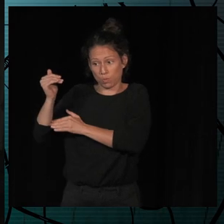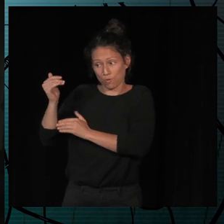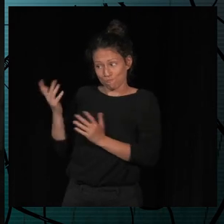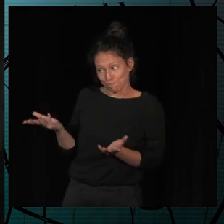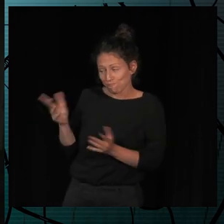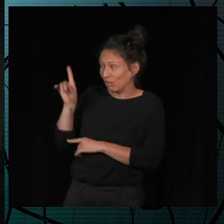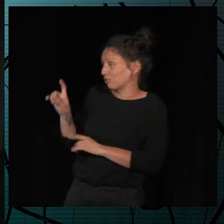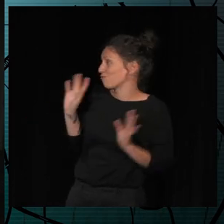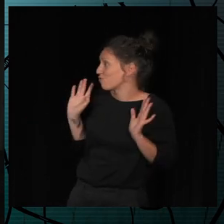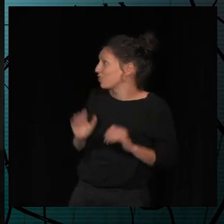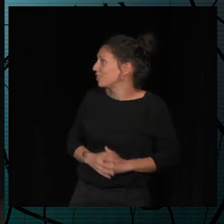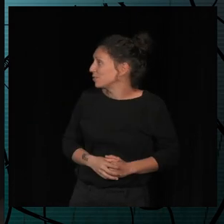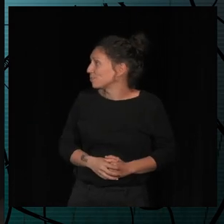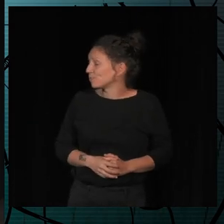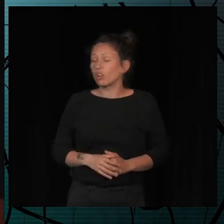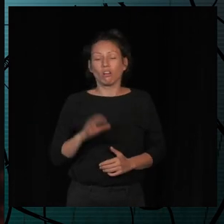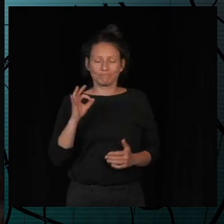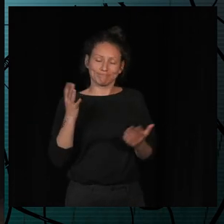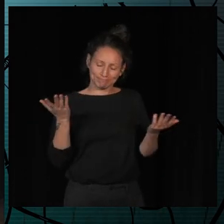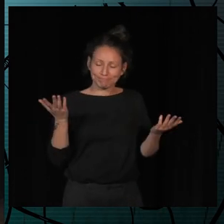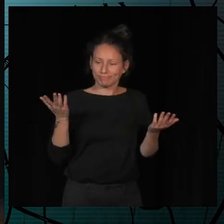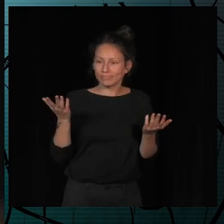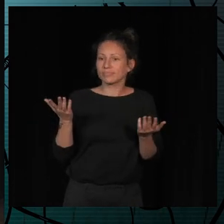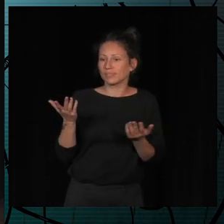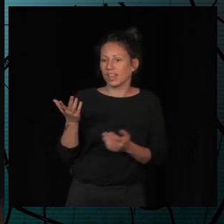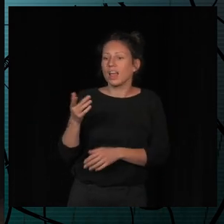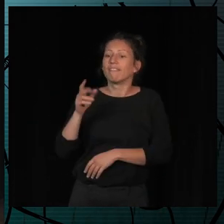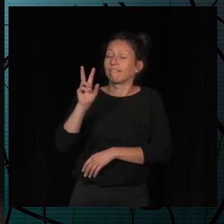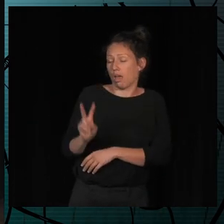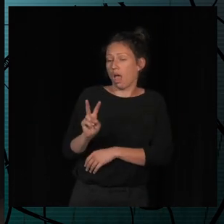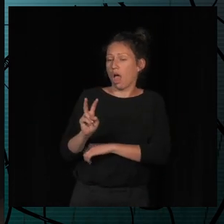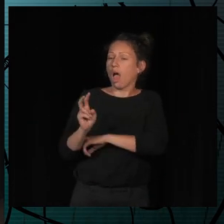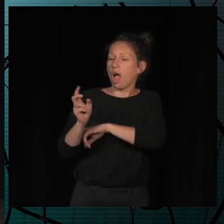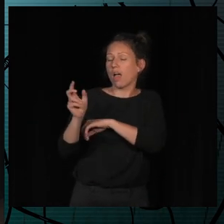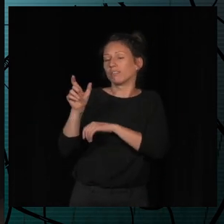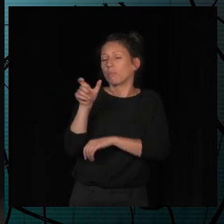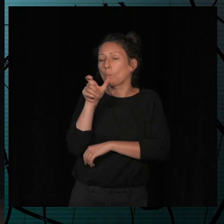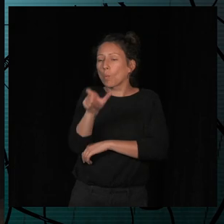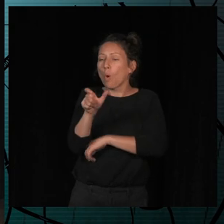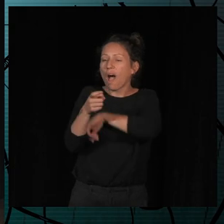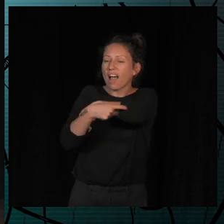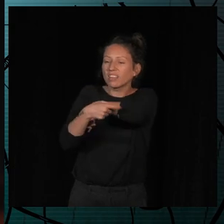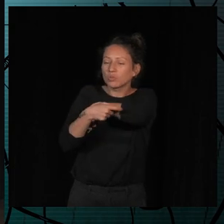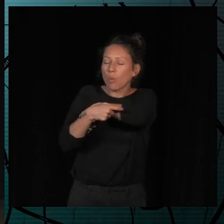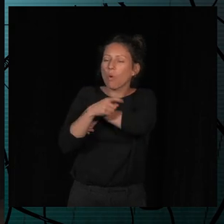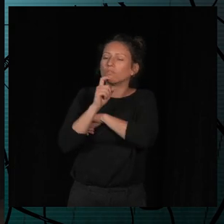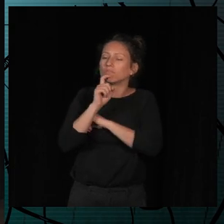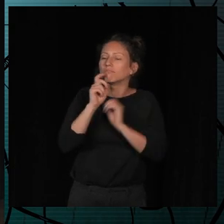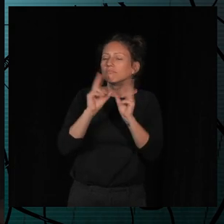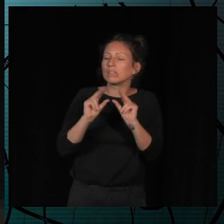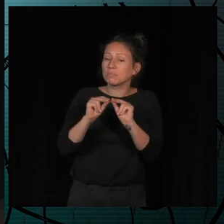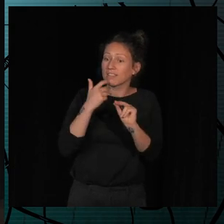voilà c'était la question oui très bien alors comme je vous l'ai dit la le mot addiction s'applique mal aux enfants et d'ailleurs euh